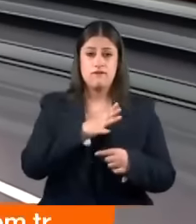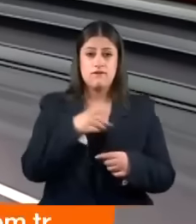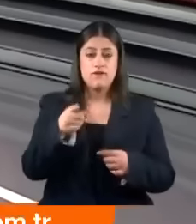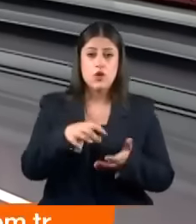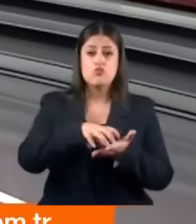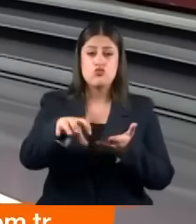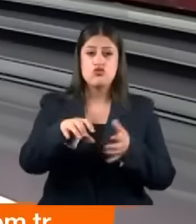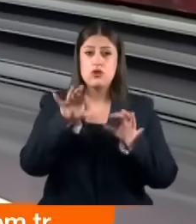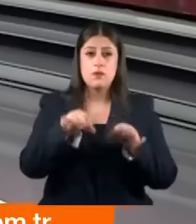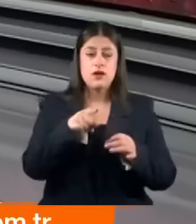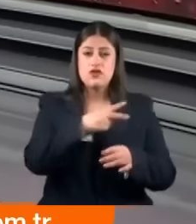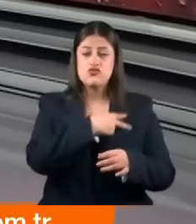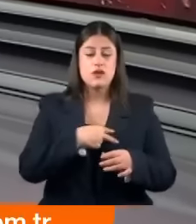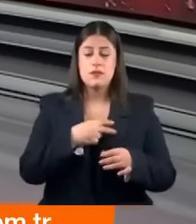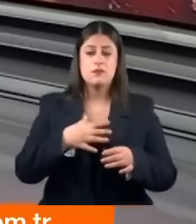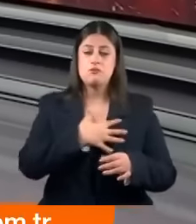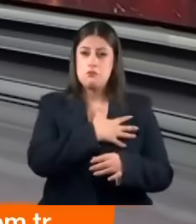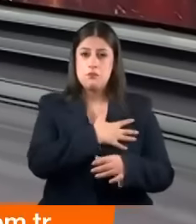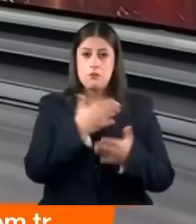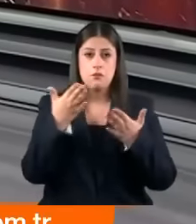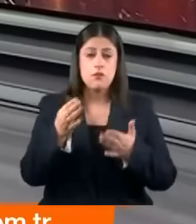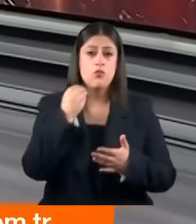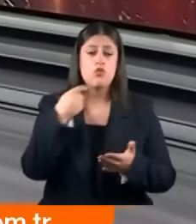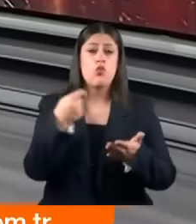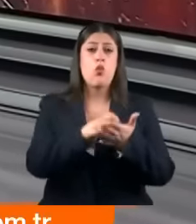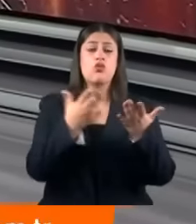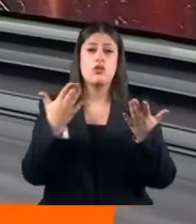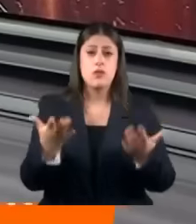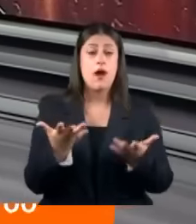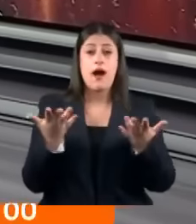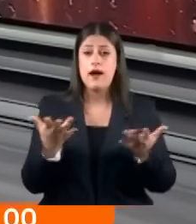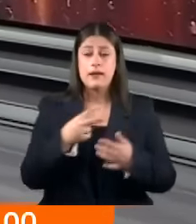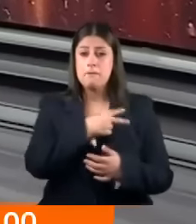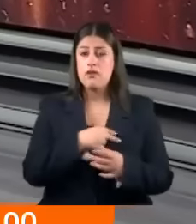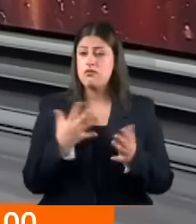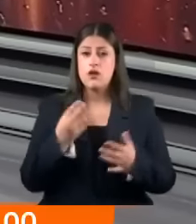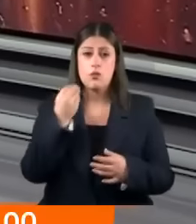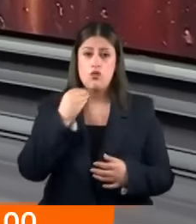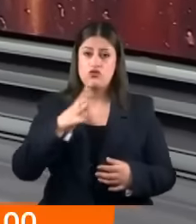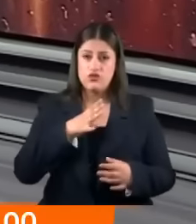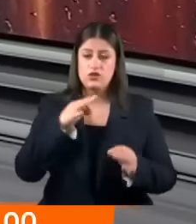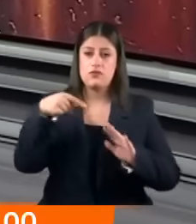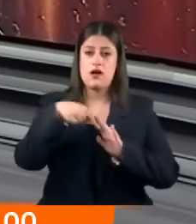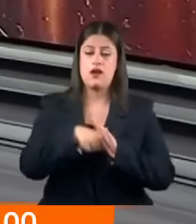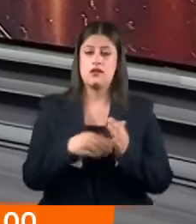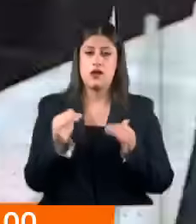kaynakları alan CHP'li belediyeler borçlarını ödemiyor. Peki hangi belediyenin ne kadar borcu var? Ayrıntılar geliyor.